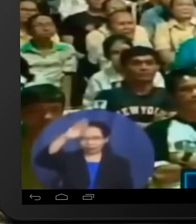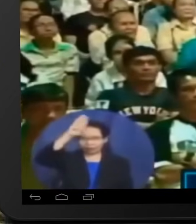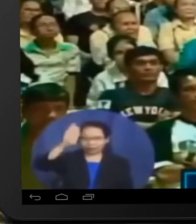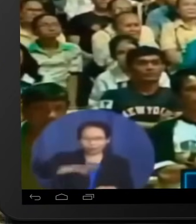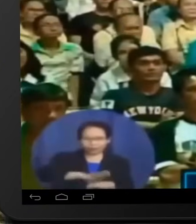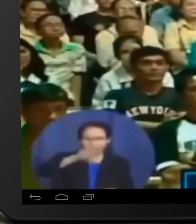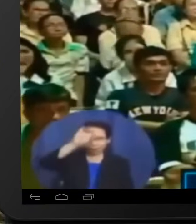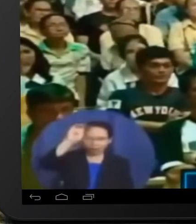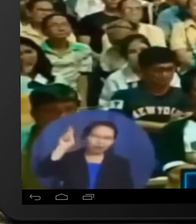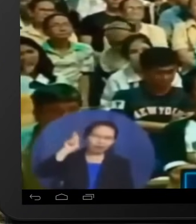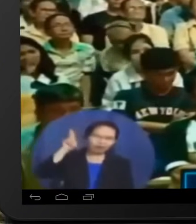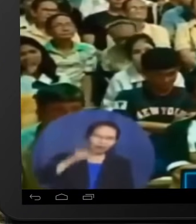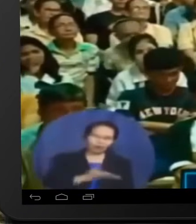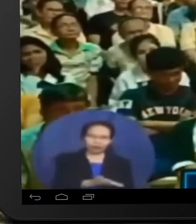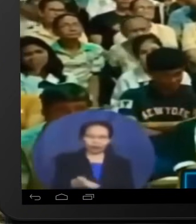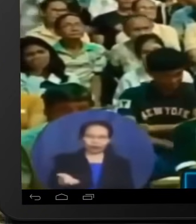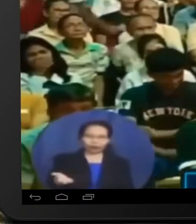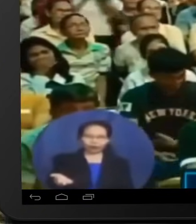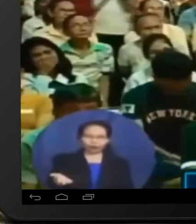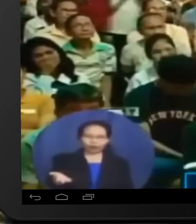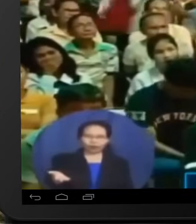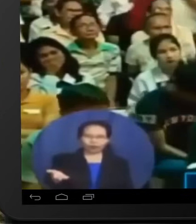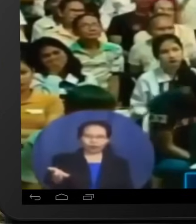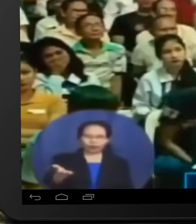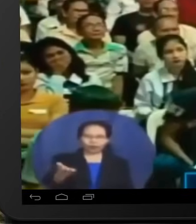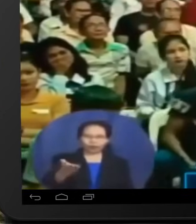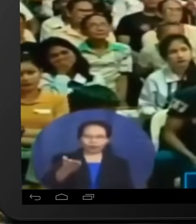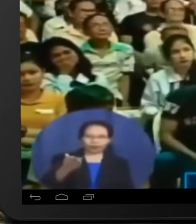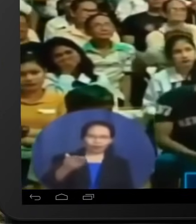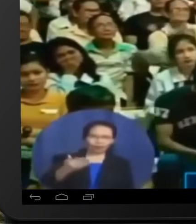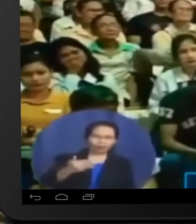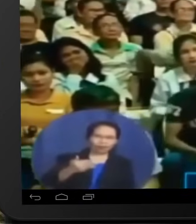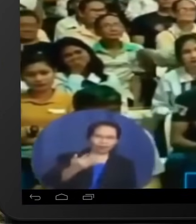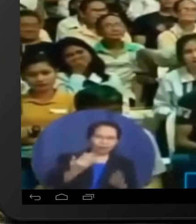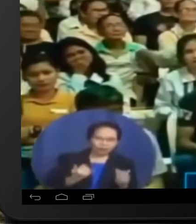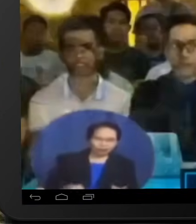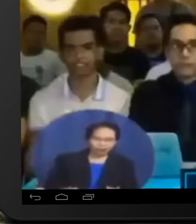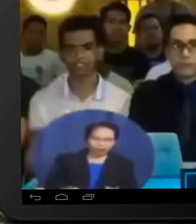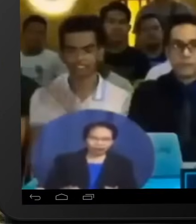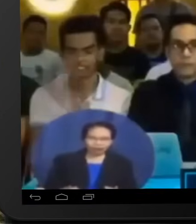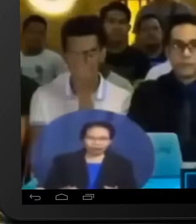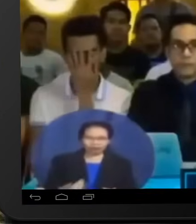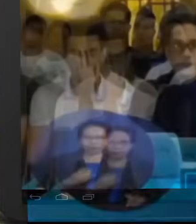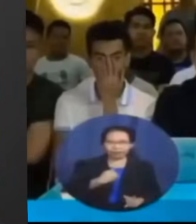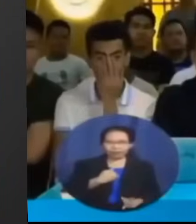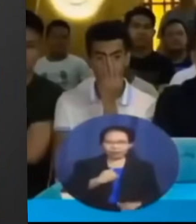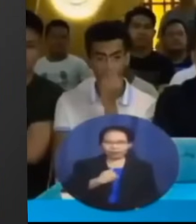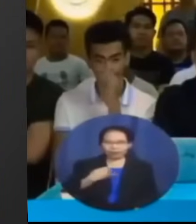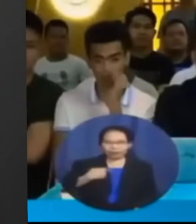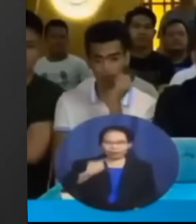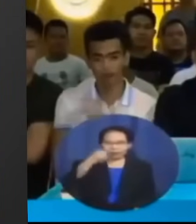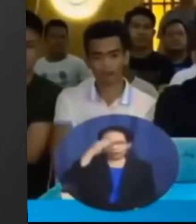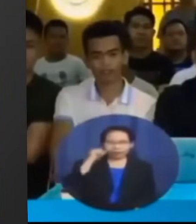namin kayo. Ayun na. Doon ang ibig kong, ang punto ko ron, kapatid na princess, ano?